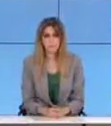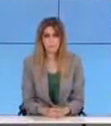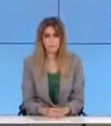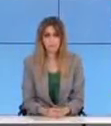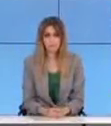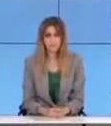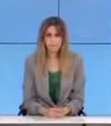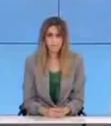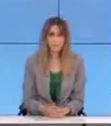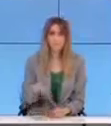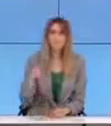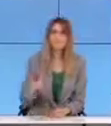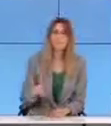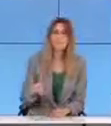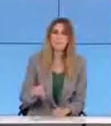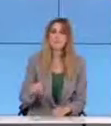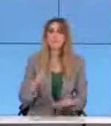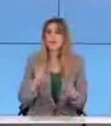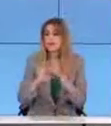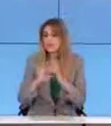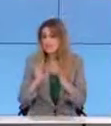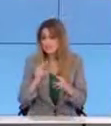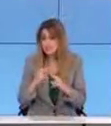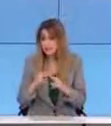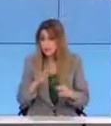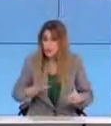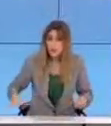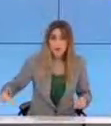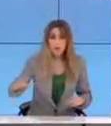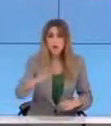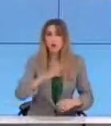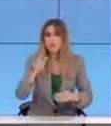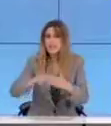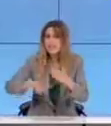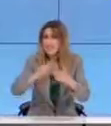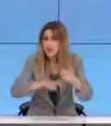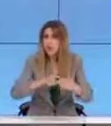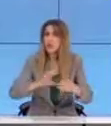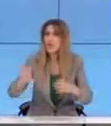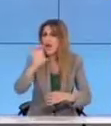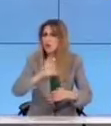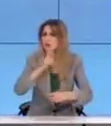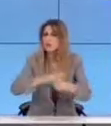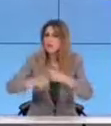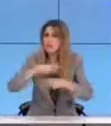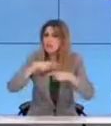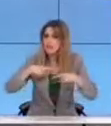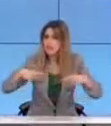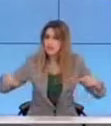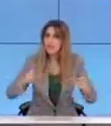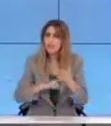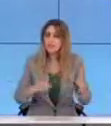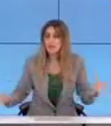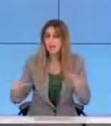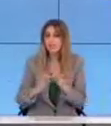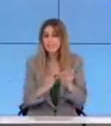συνολικής πολιτικής για την ανάπτυξη του κλάδου με τη δημιουργία νέων θέσεων εργασίας, απίφθινε ο πρόεδρος του Συνδέσμου. Να τονίσω με